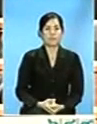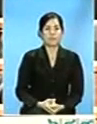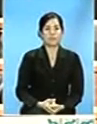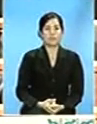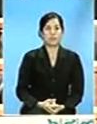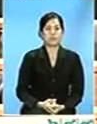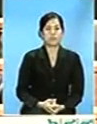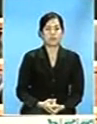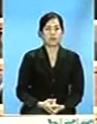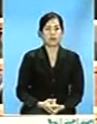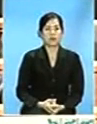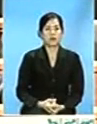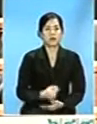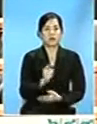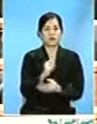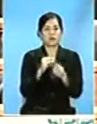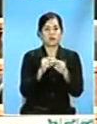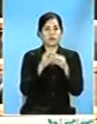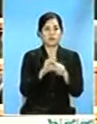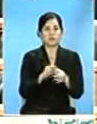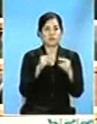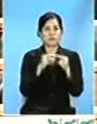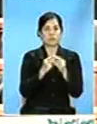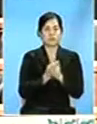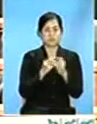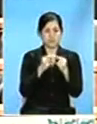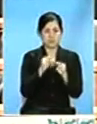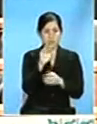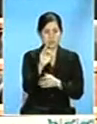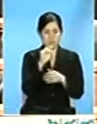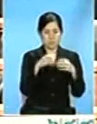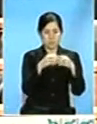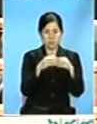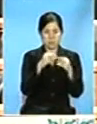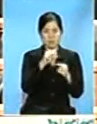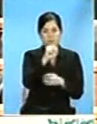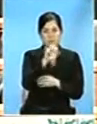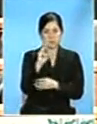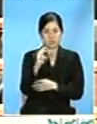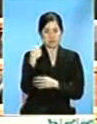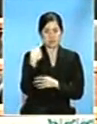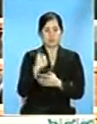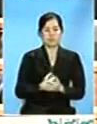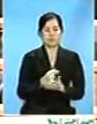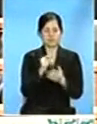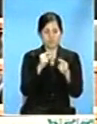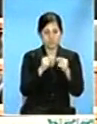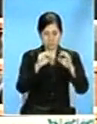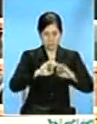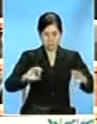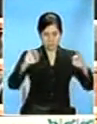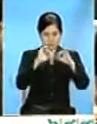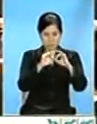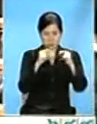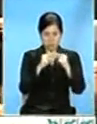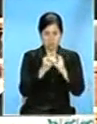ครับในเรื่องที่มาของสมาชิกวุฒิสภานะครับประเด็นสำคัญคือการรับฟังความคิดเห็นของพี่น้อง